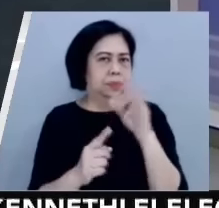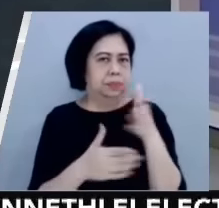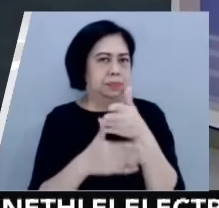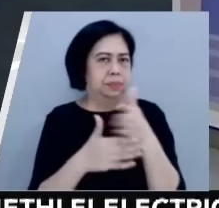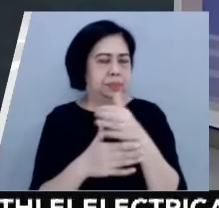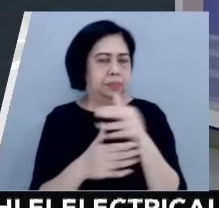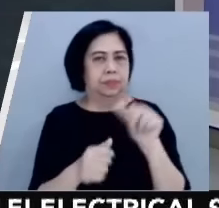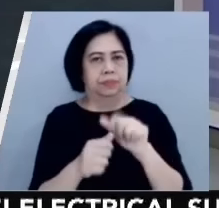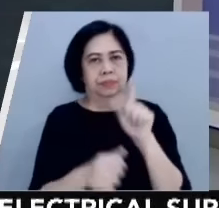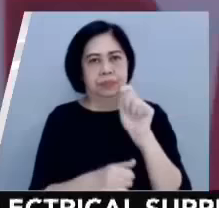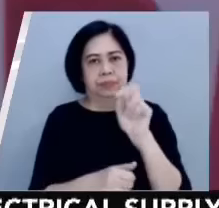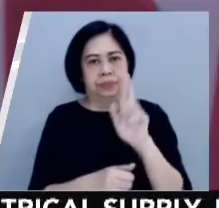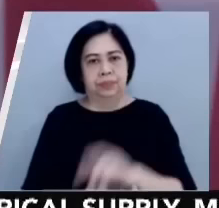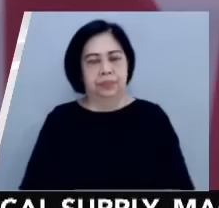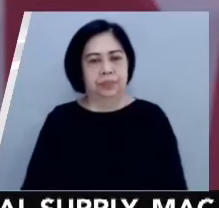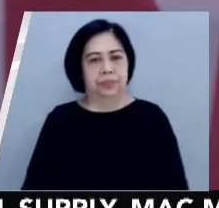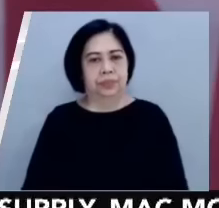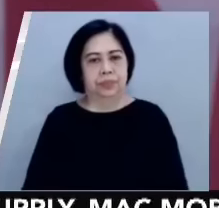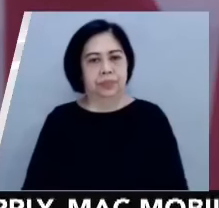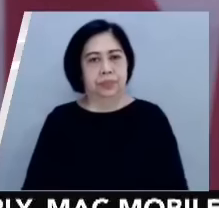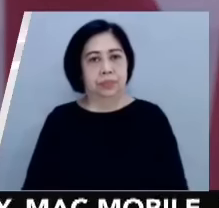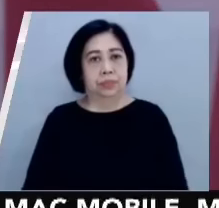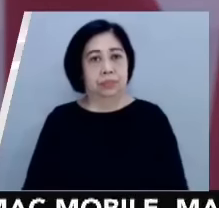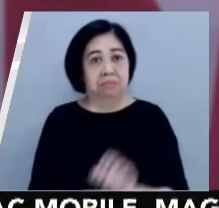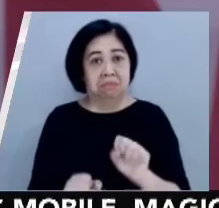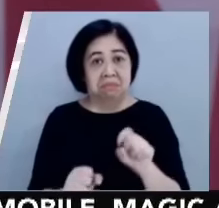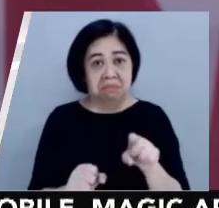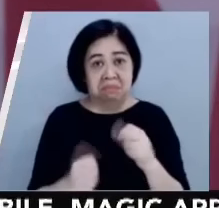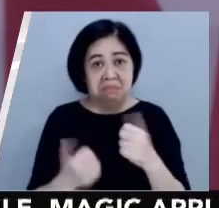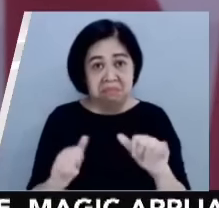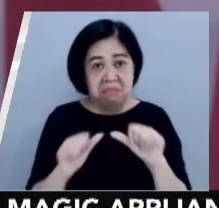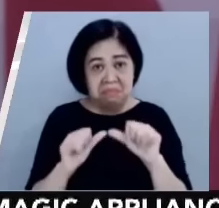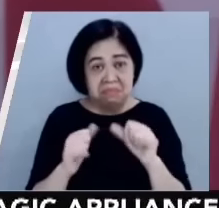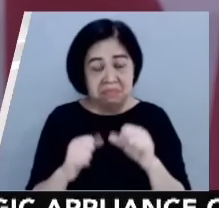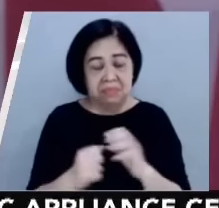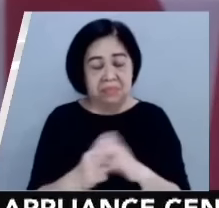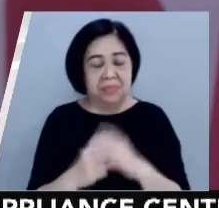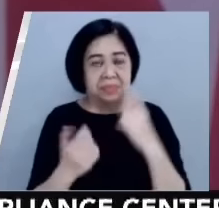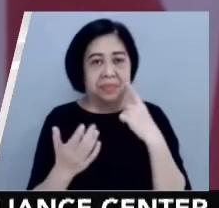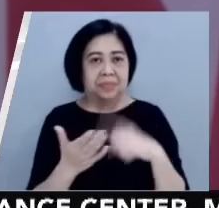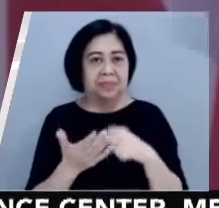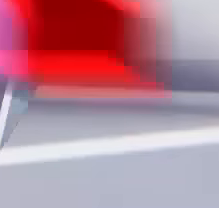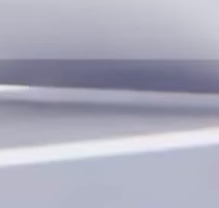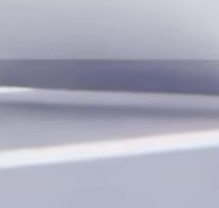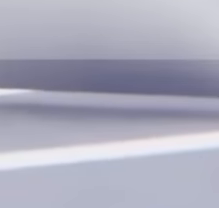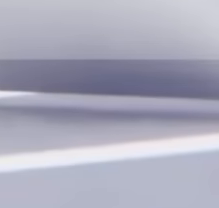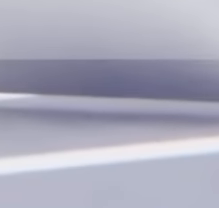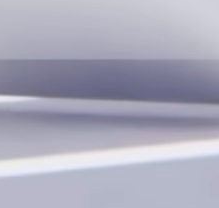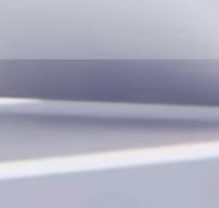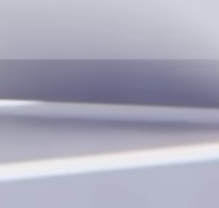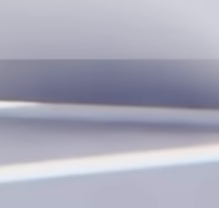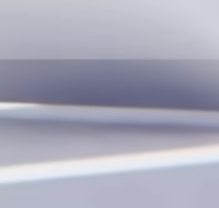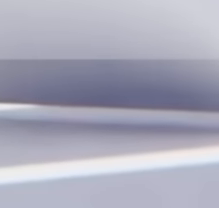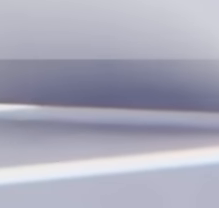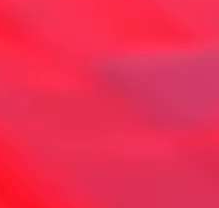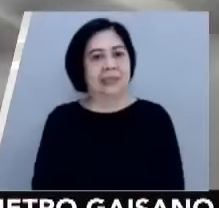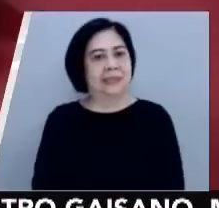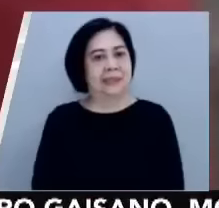litro. Nakakaagapay pa ba mga motorista? Alamin sa pagtutok ni Bernadette Reyes.